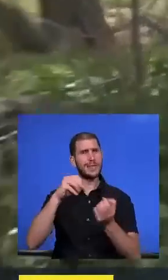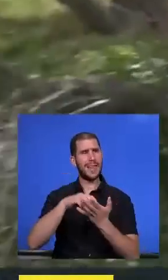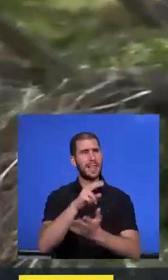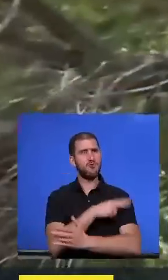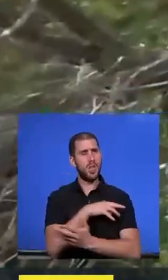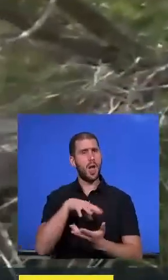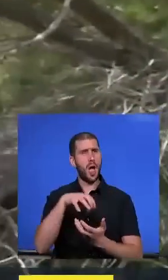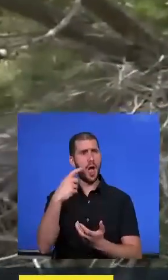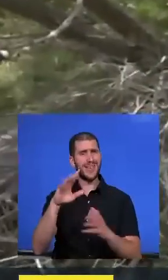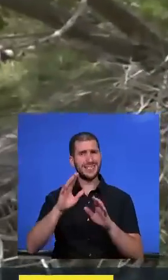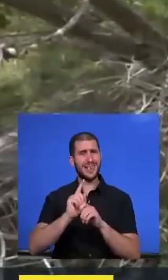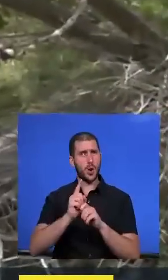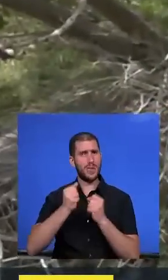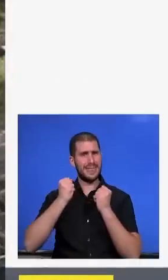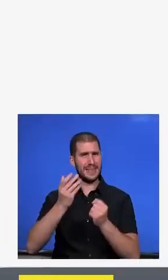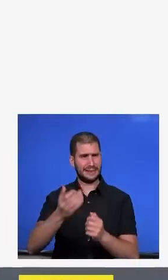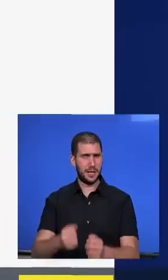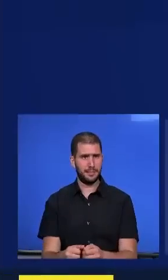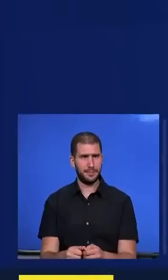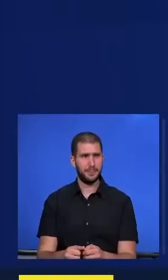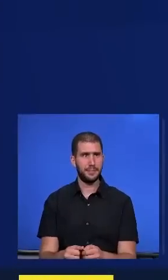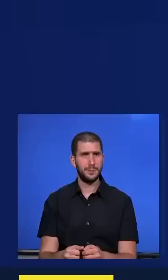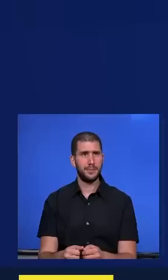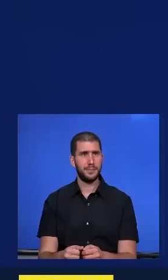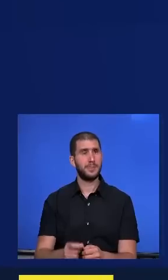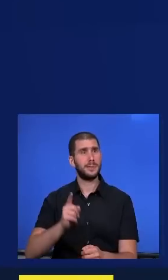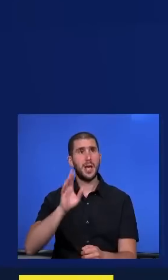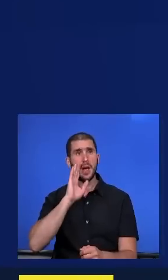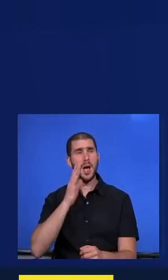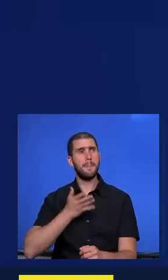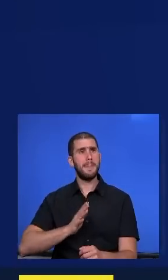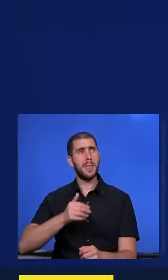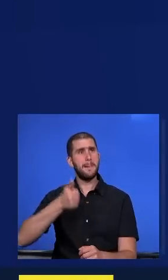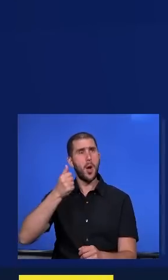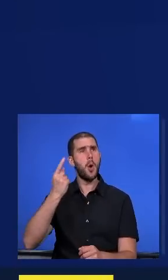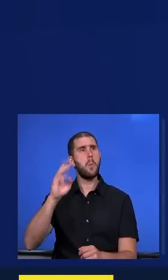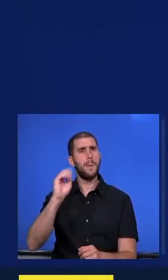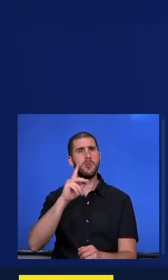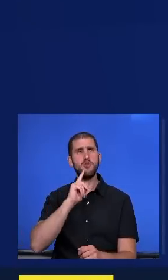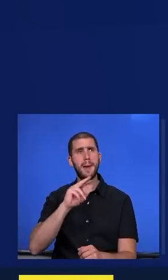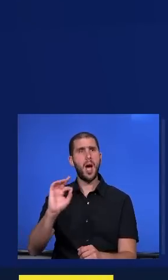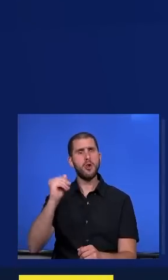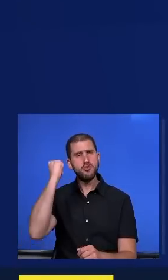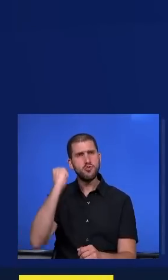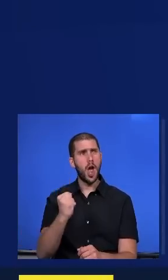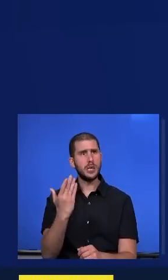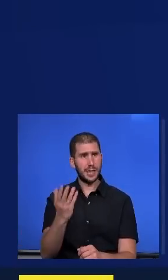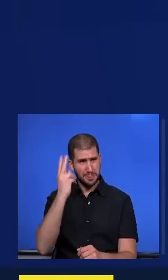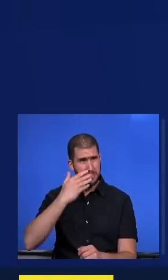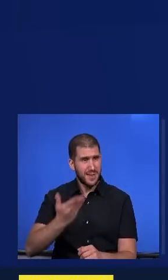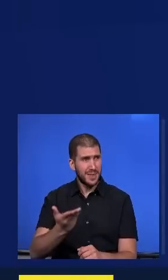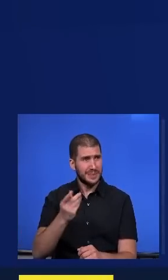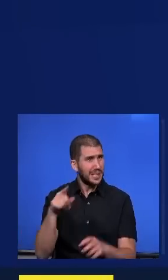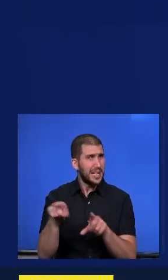המשטרה בערד, 10 דקות נסיעה מפה. קראה לבן שלה הבחור מוחמד, על שם אח שלה שרצח אותה, אתה מבין? זה